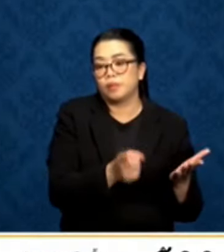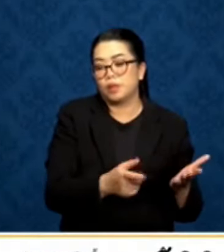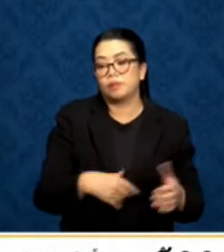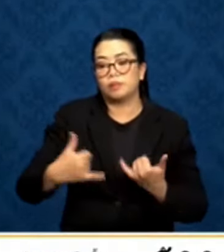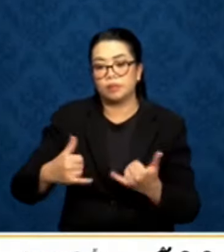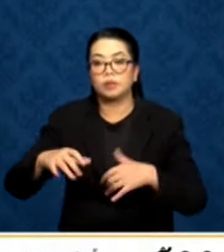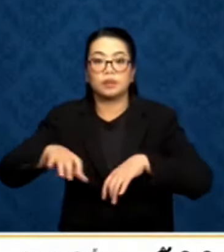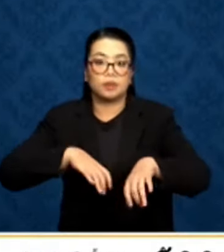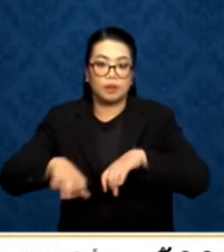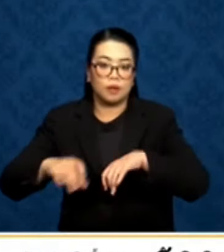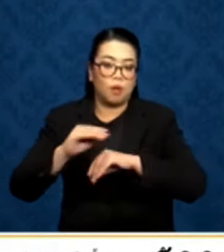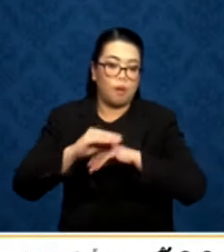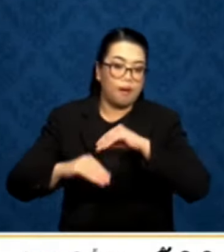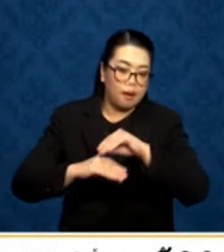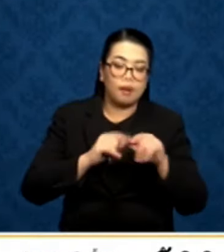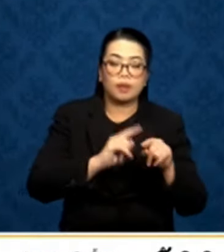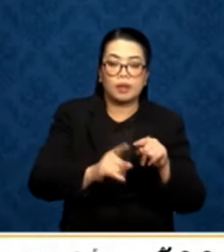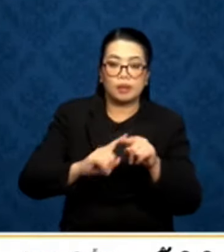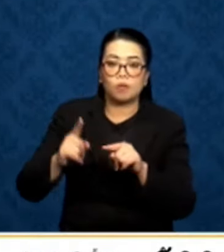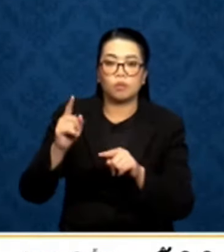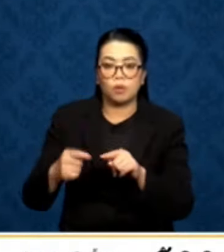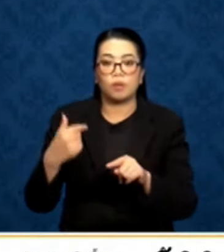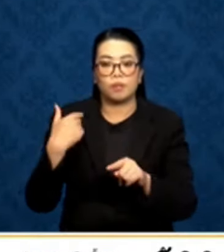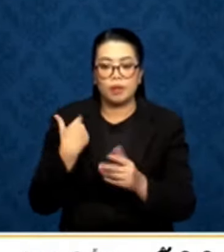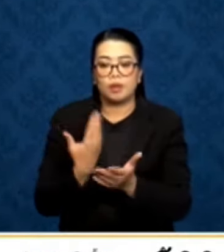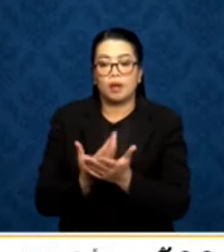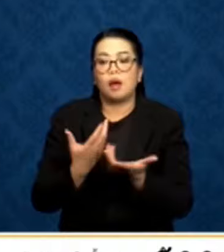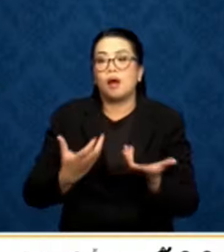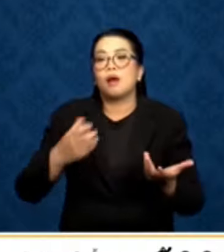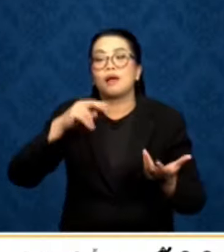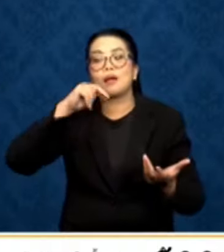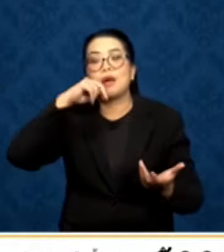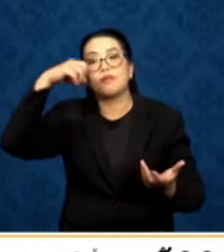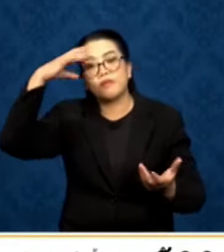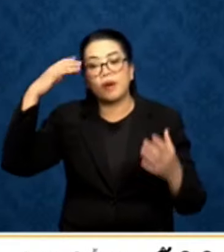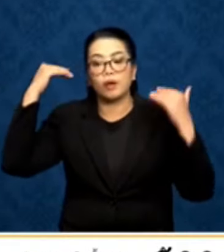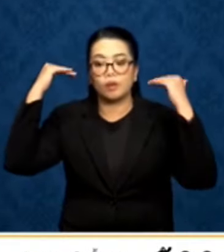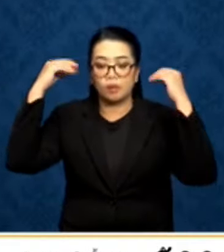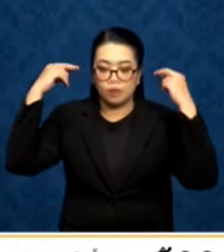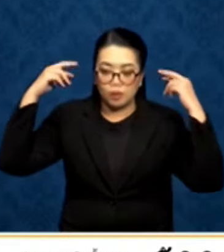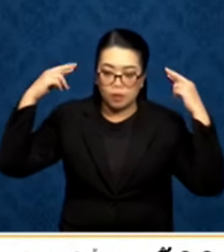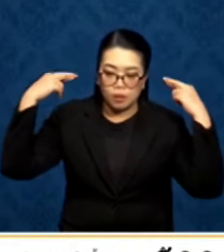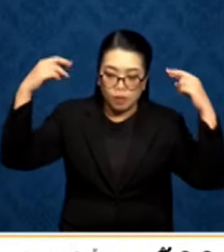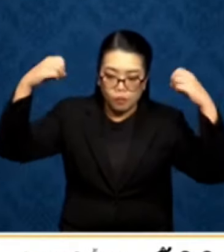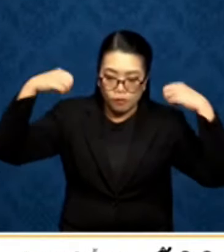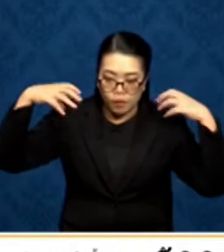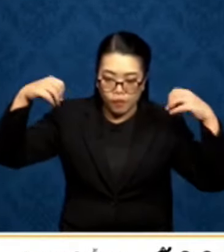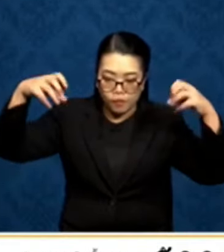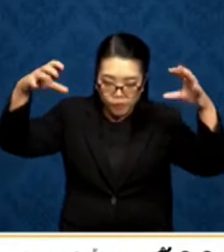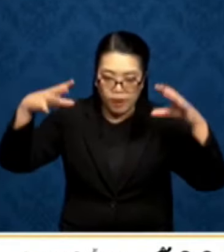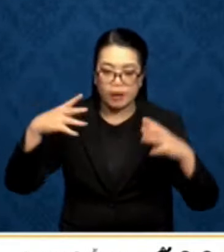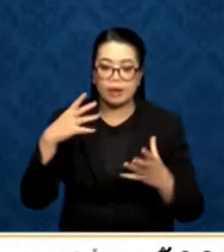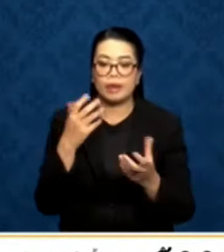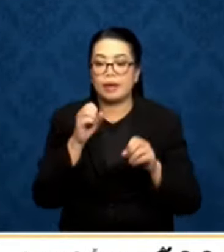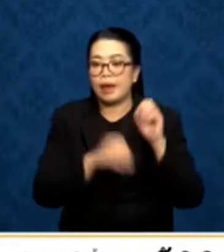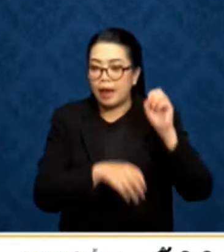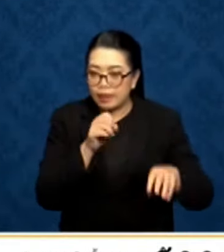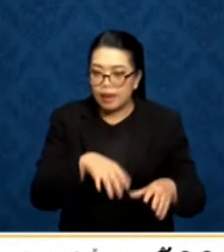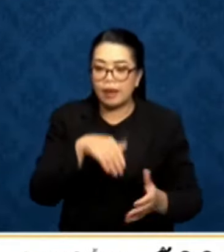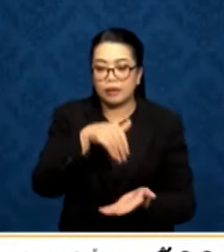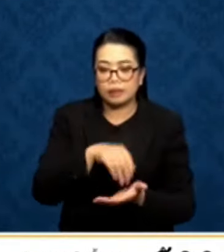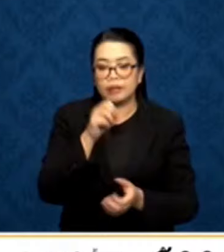จัดดการแต่ละโครงการนั้นจะต้องมีทั้งค่าสาธารณอุปโภคนะครับค่าดูแลส่วนกลางที่จำเป็นที่จะต้องมีค่าใช้จ่ายนะครับก็ได้